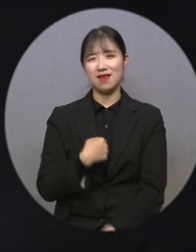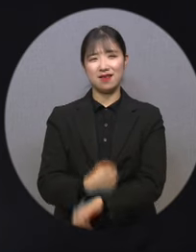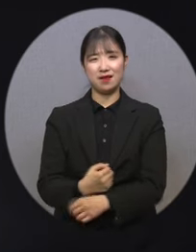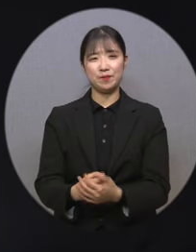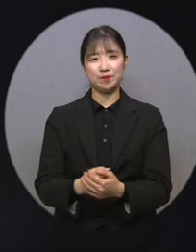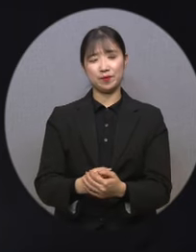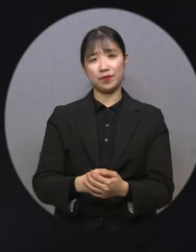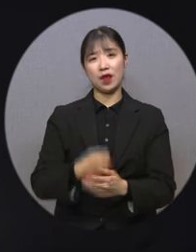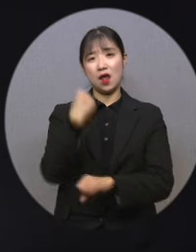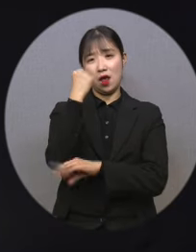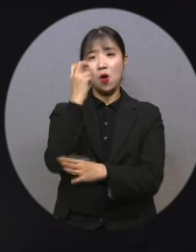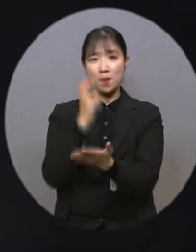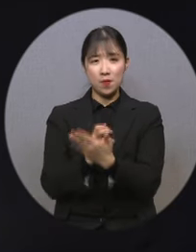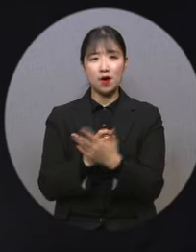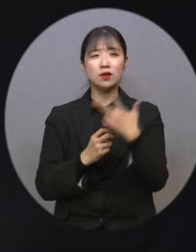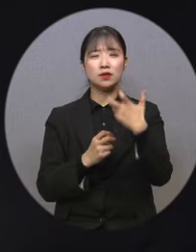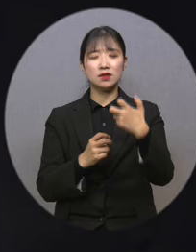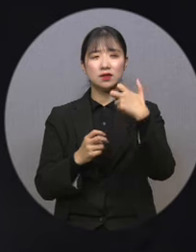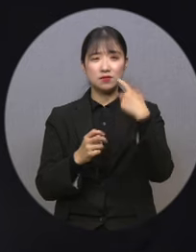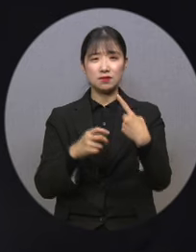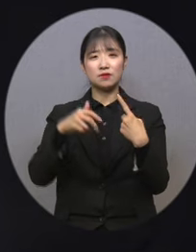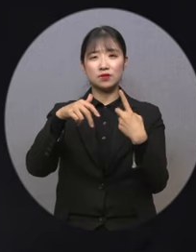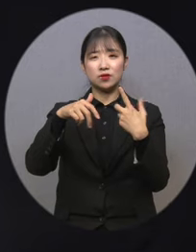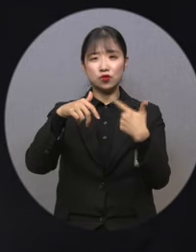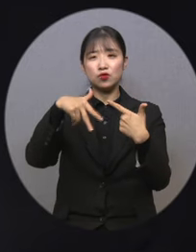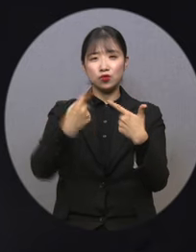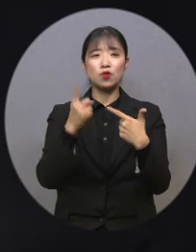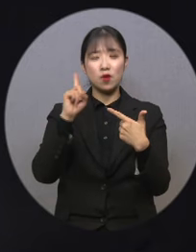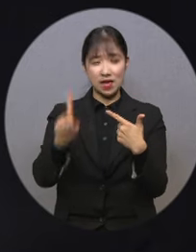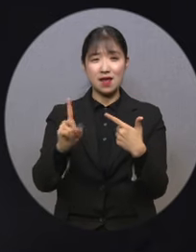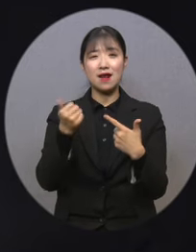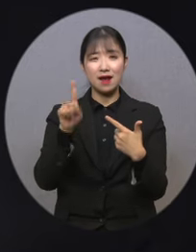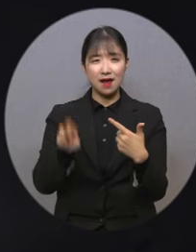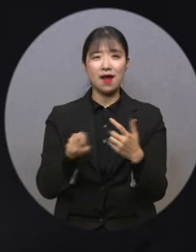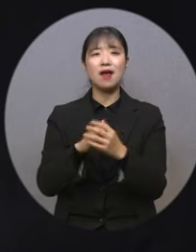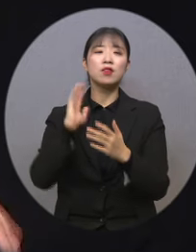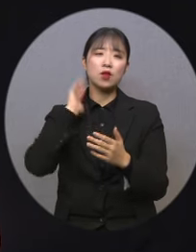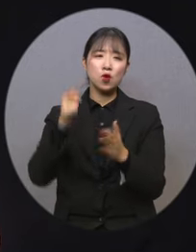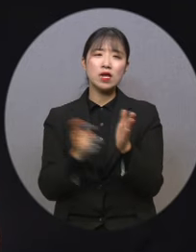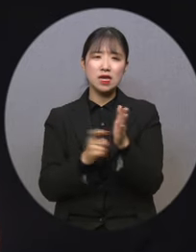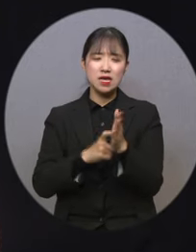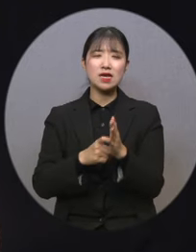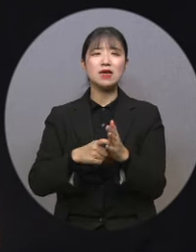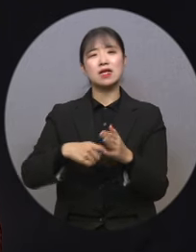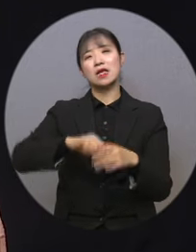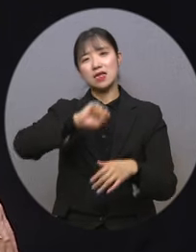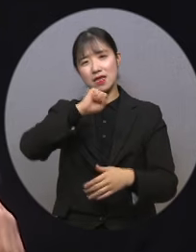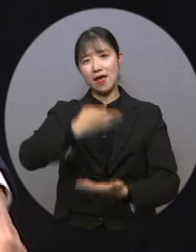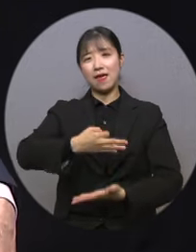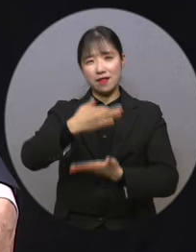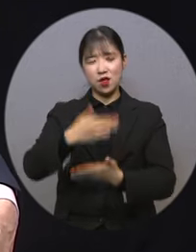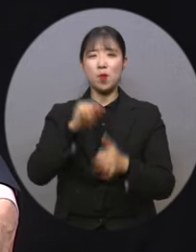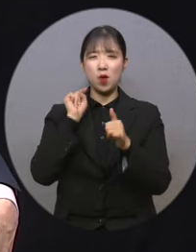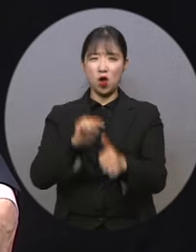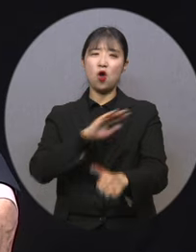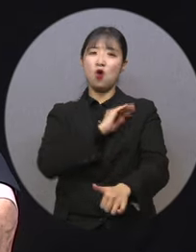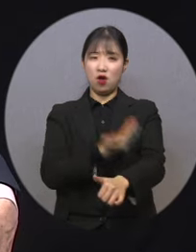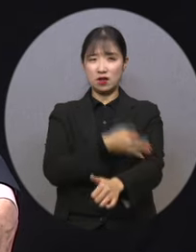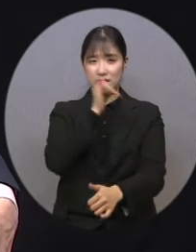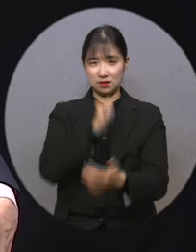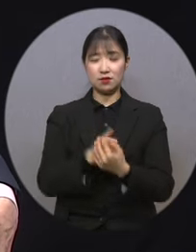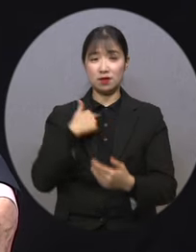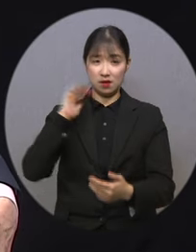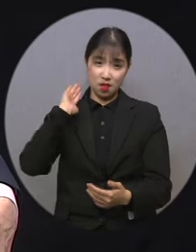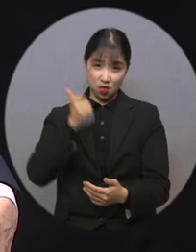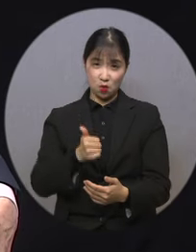1항에 대통령 긴급 비상재정명령권이 있어요. 그러니까 대통령 되자마자 그날부로